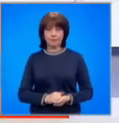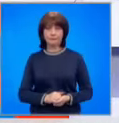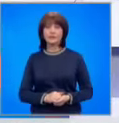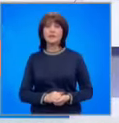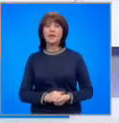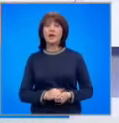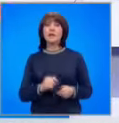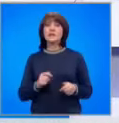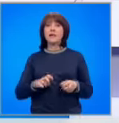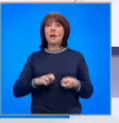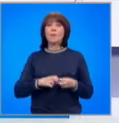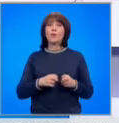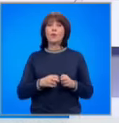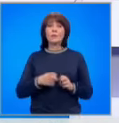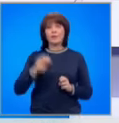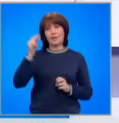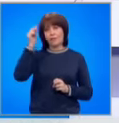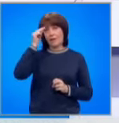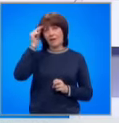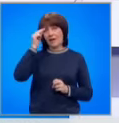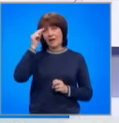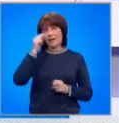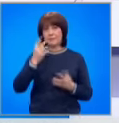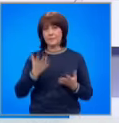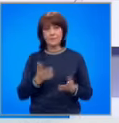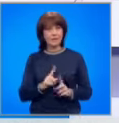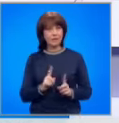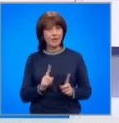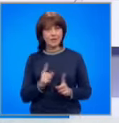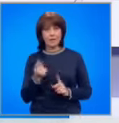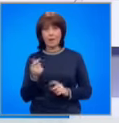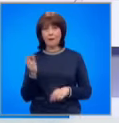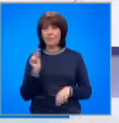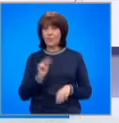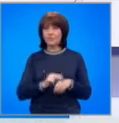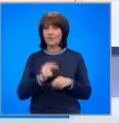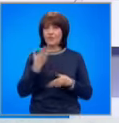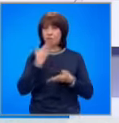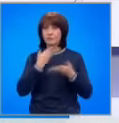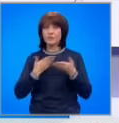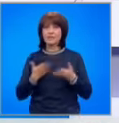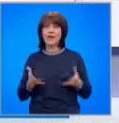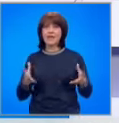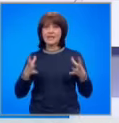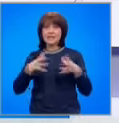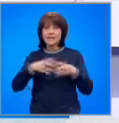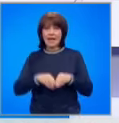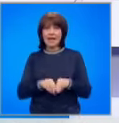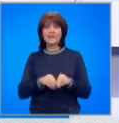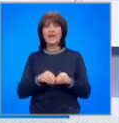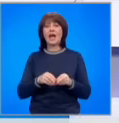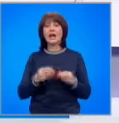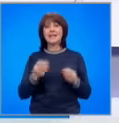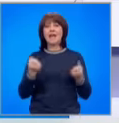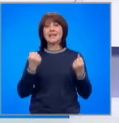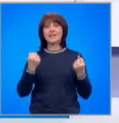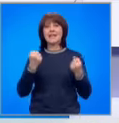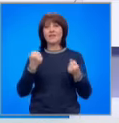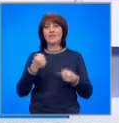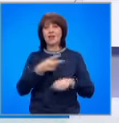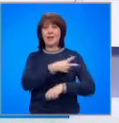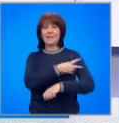И към проблемите в нашата страна, които не са никак малко. В Пловдив обсъждат сливане на общински здравни заведения. Мярката